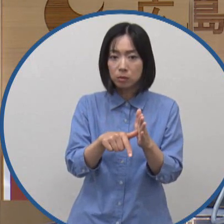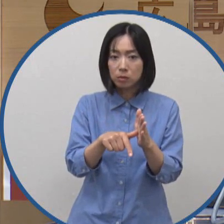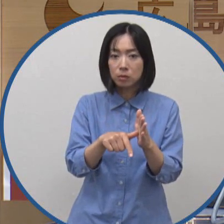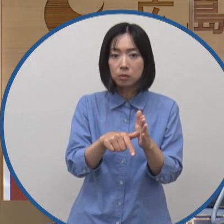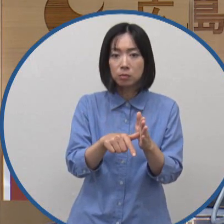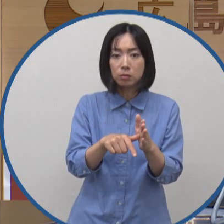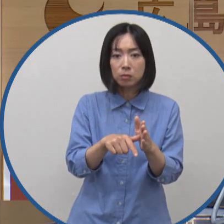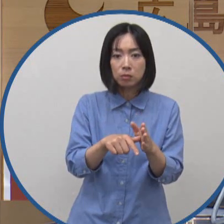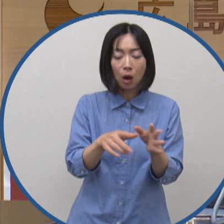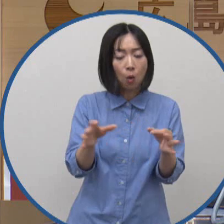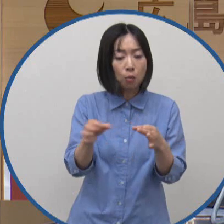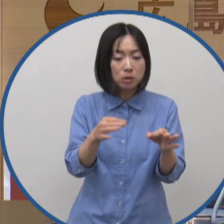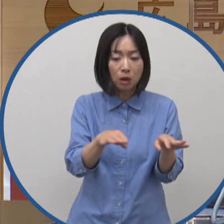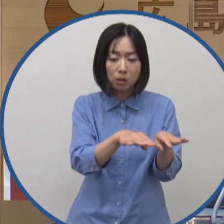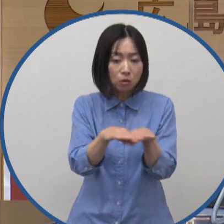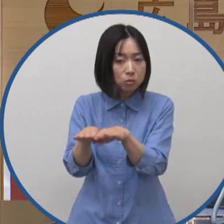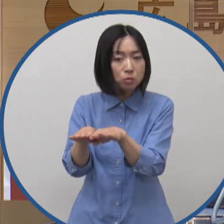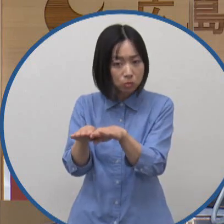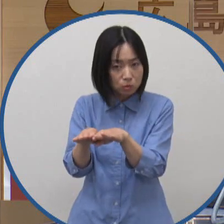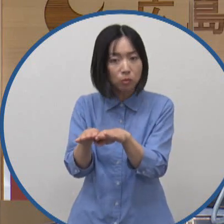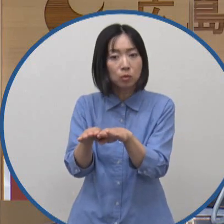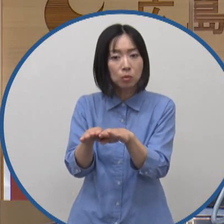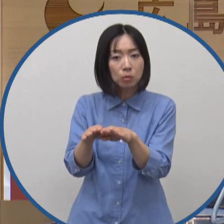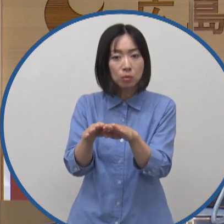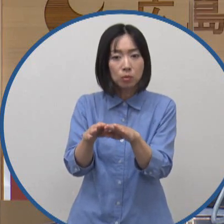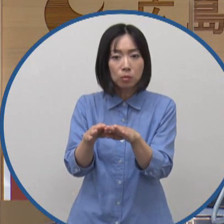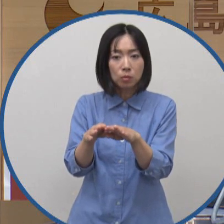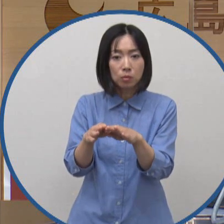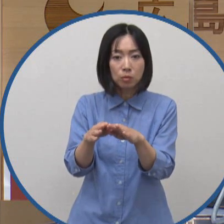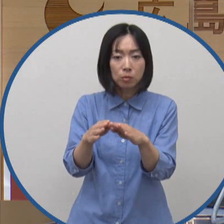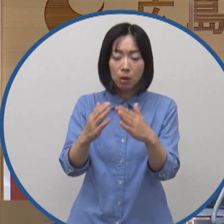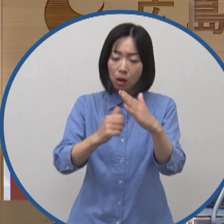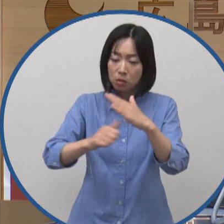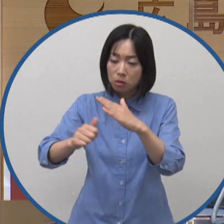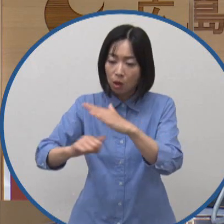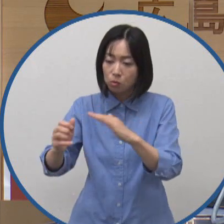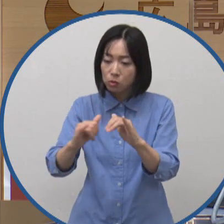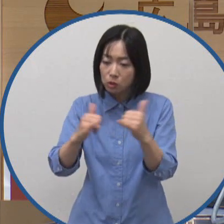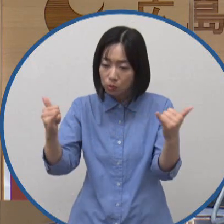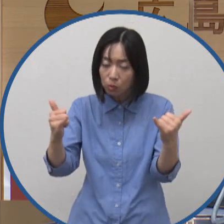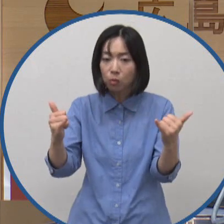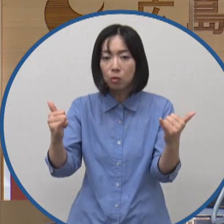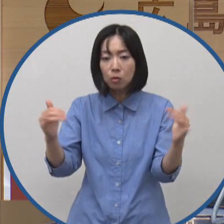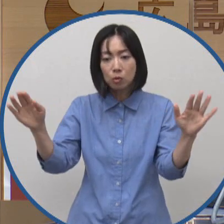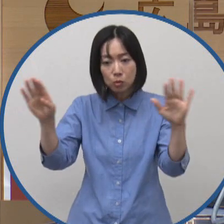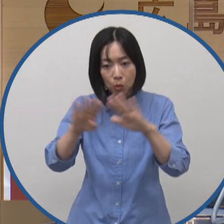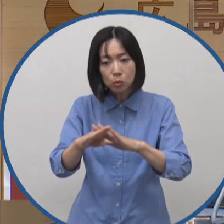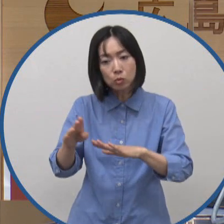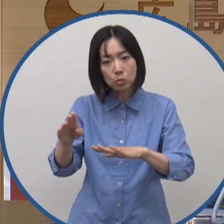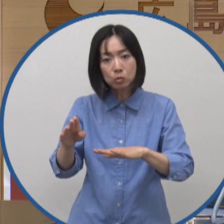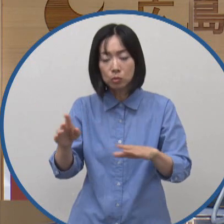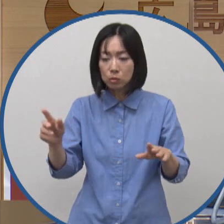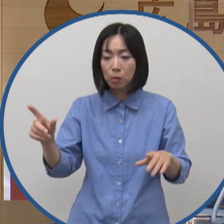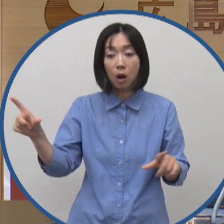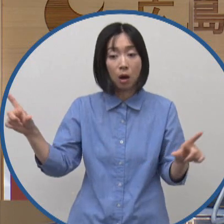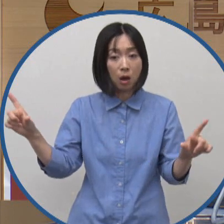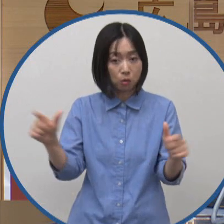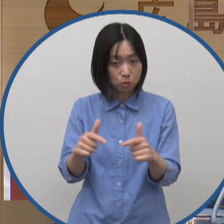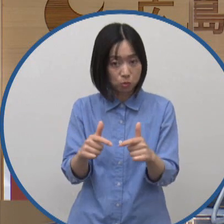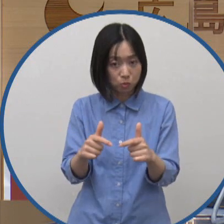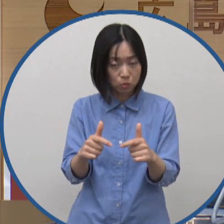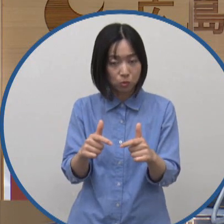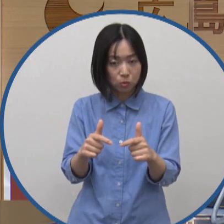り、人流、人手がですね、夜間の人手というのは減っていくということが経験上分かっています。